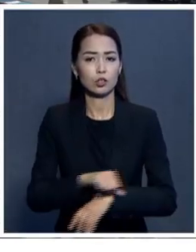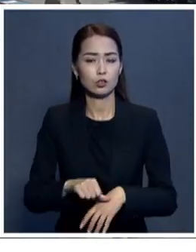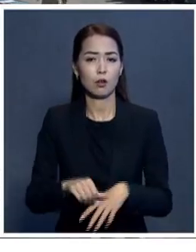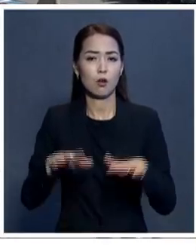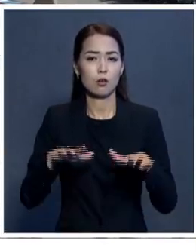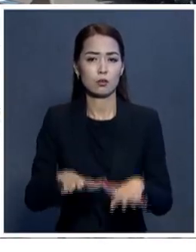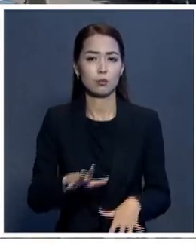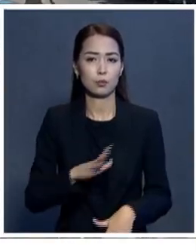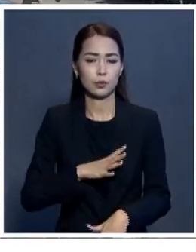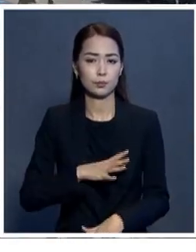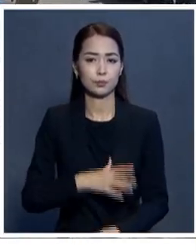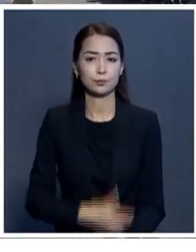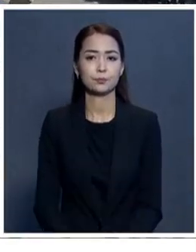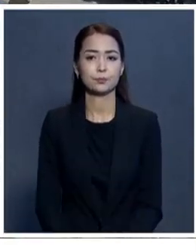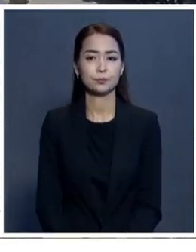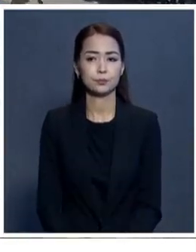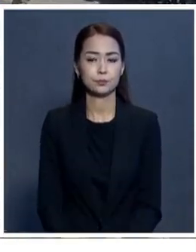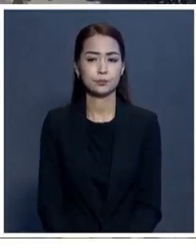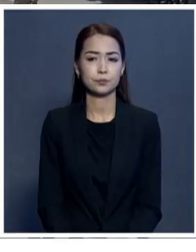басталды.